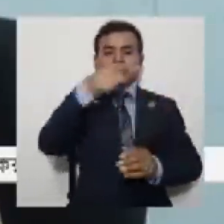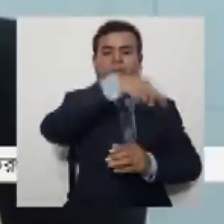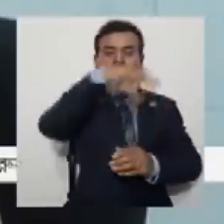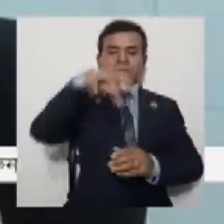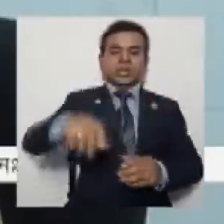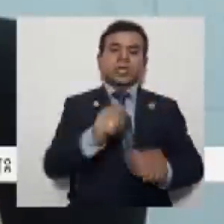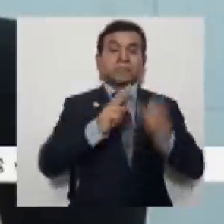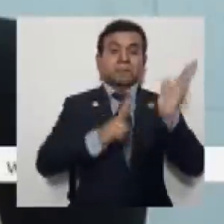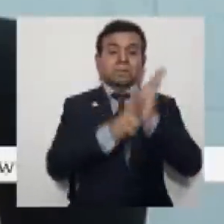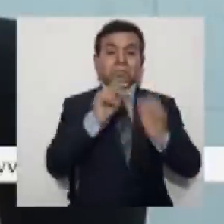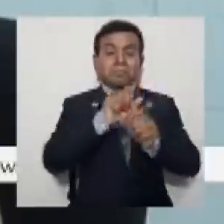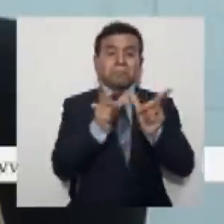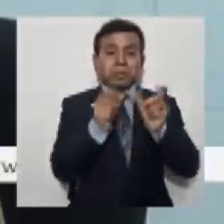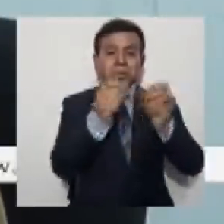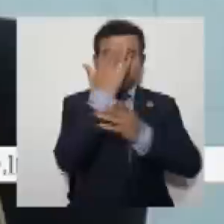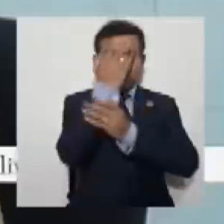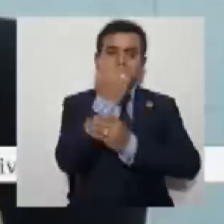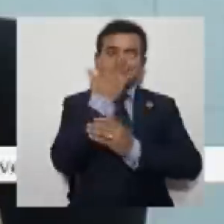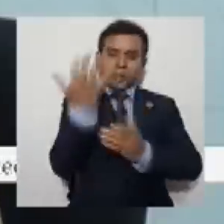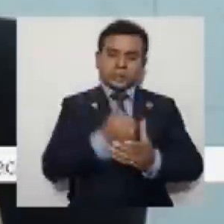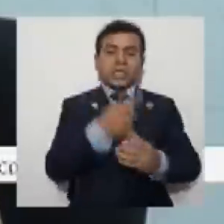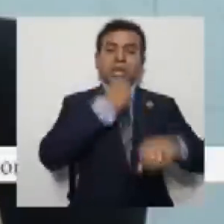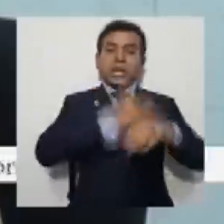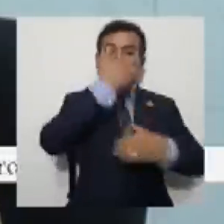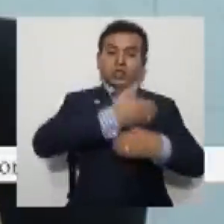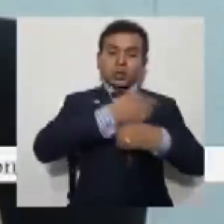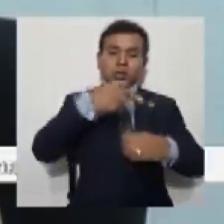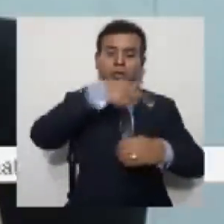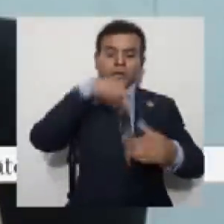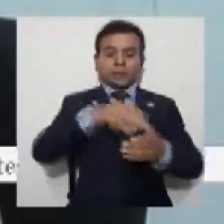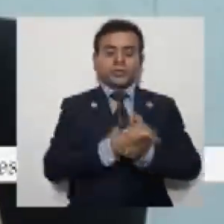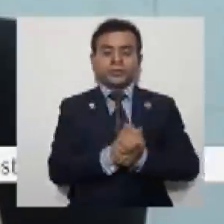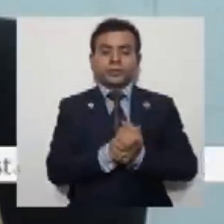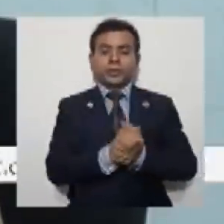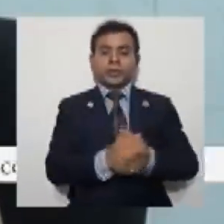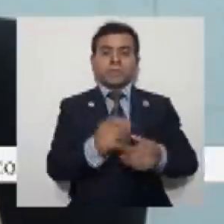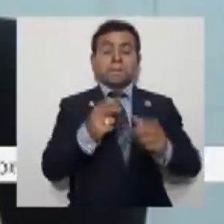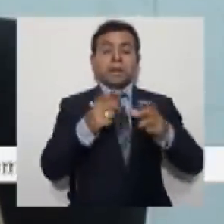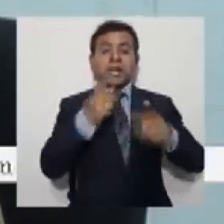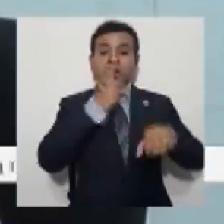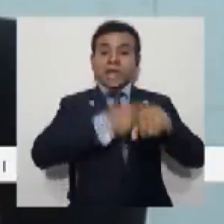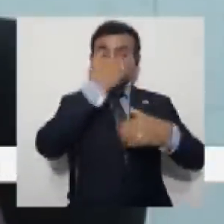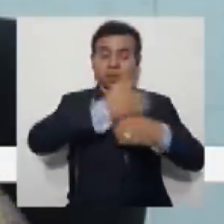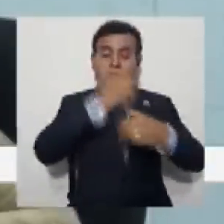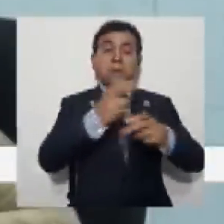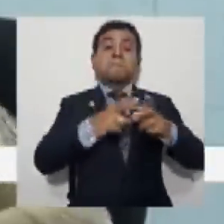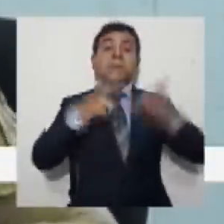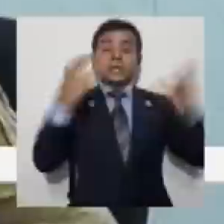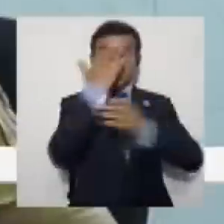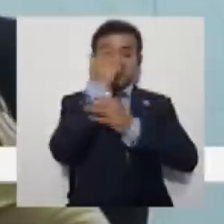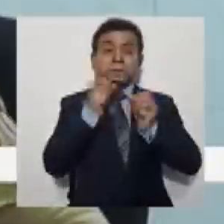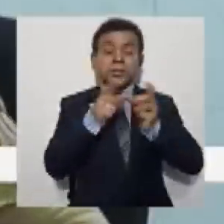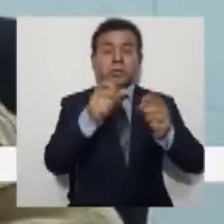ব্যক্তি আছে আমি ক্রমান্বয়ে 10টি জায়গার কথা উল্লেখ করব এগুলোর প্রথম থেকে 10 পর্যন্ত আমাদের